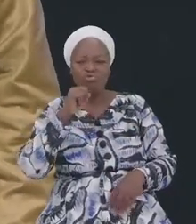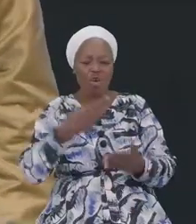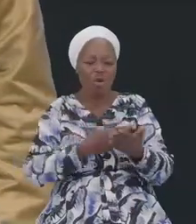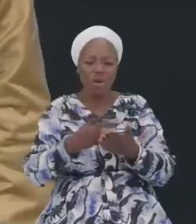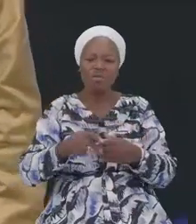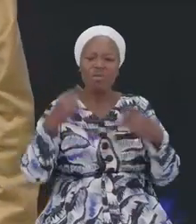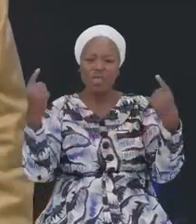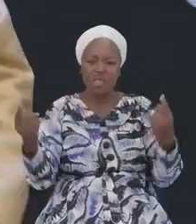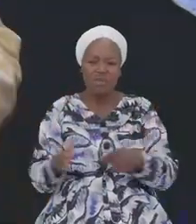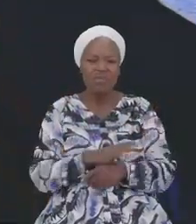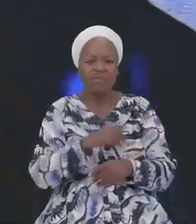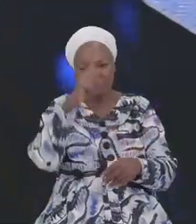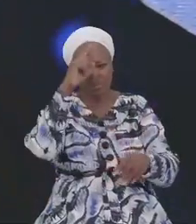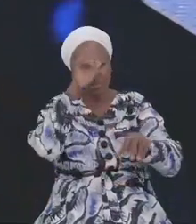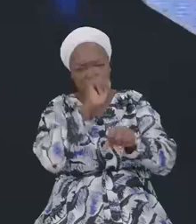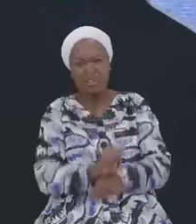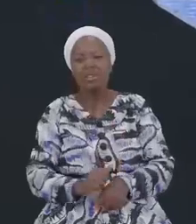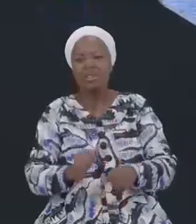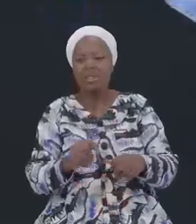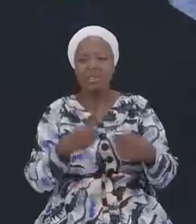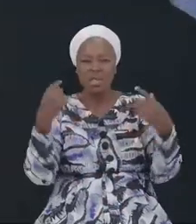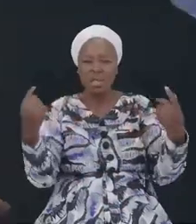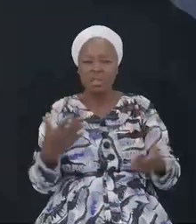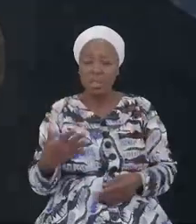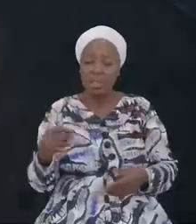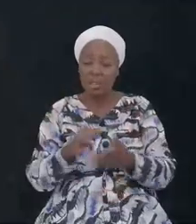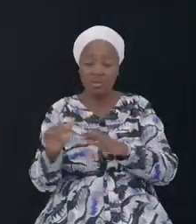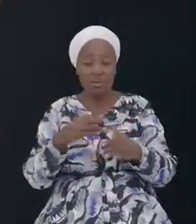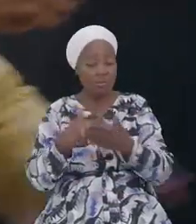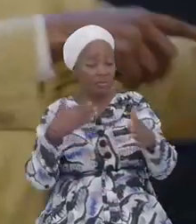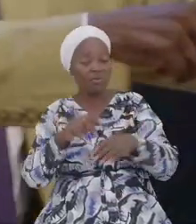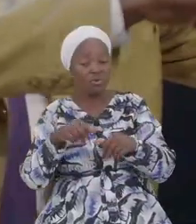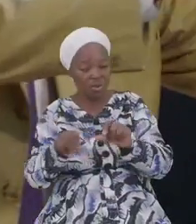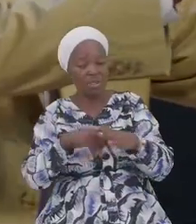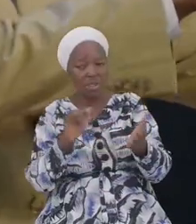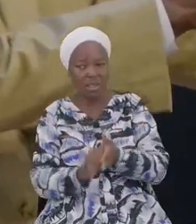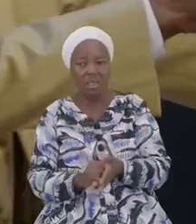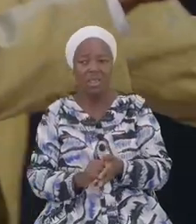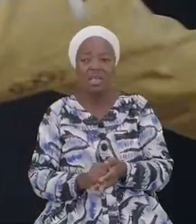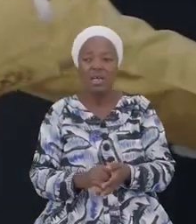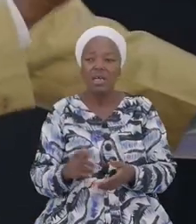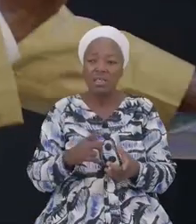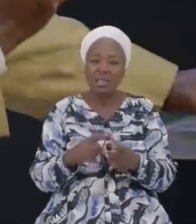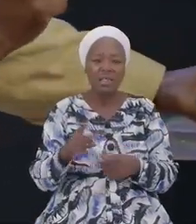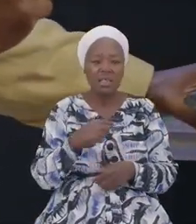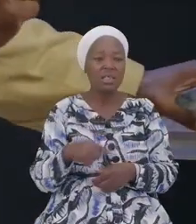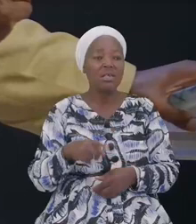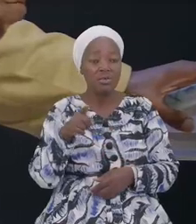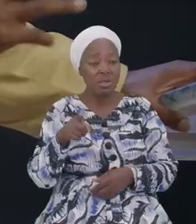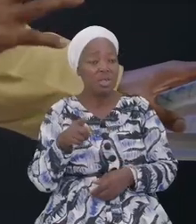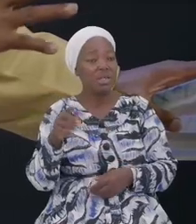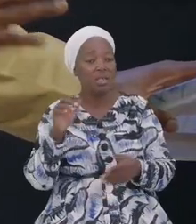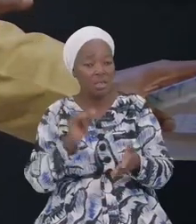de péché, les choses habituelles que vous avez faites avant et que vous faites ça encore dans la nouvelle année, et dit, prenez-y